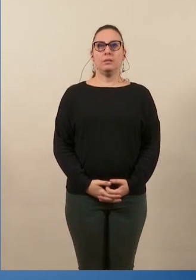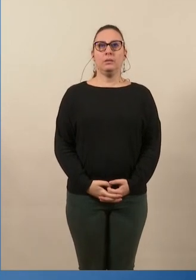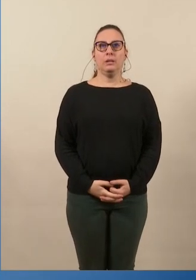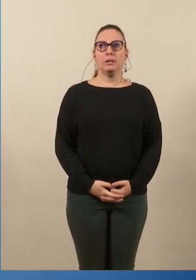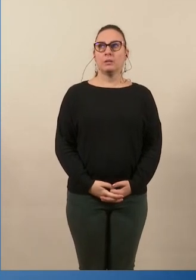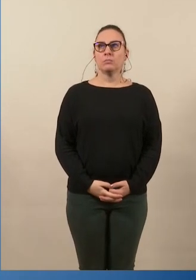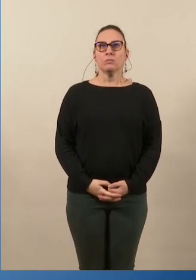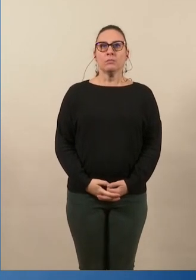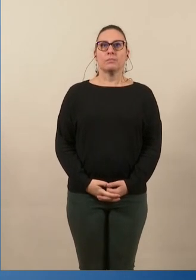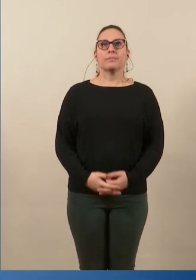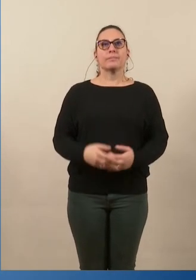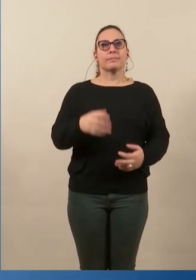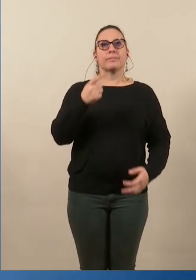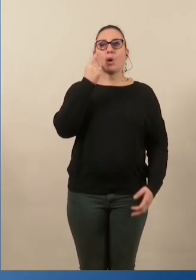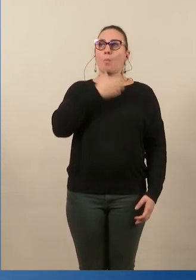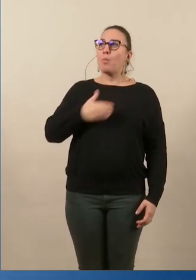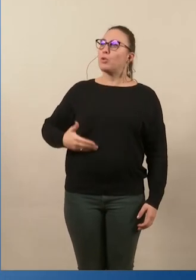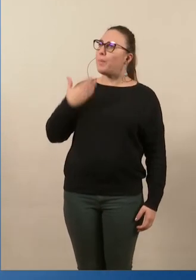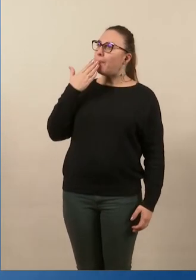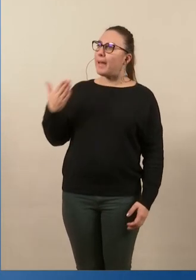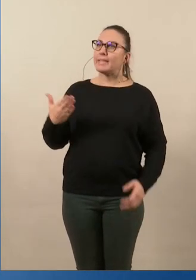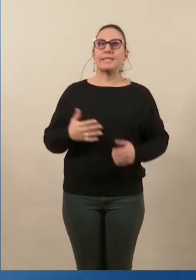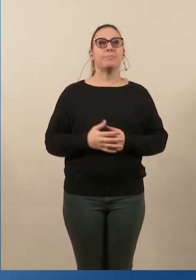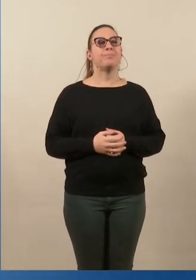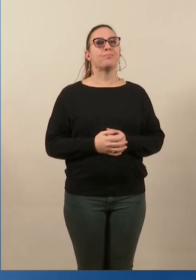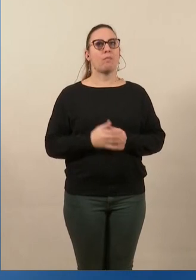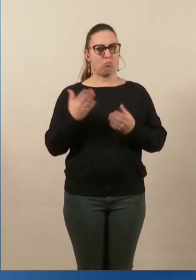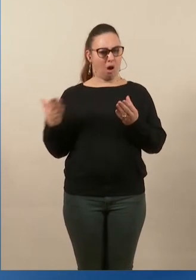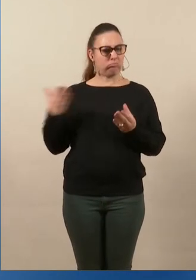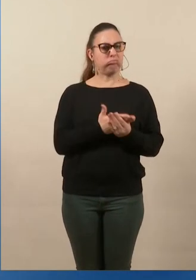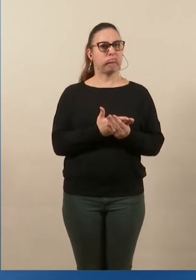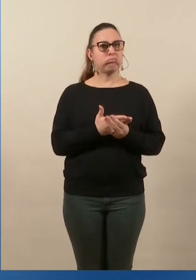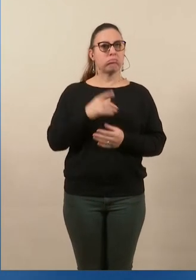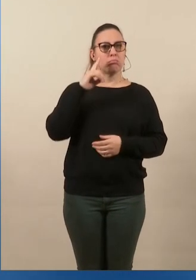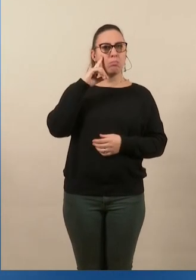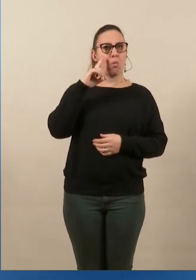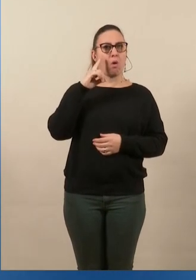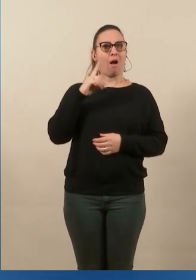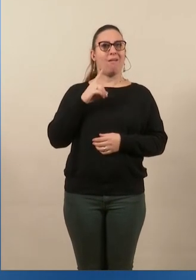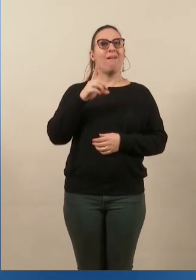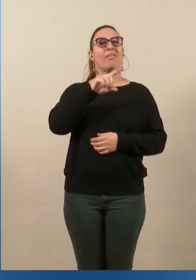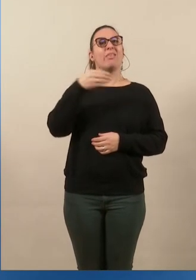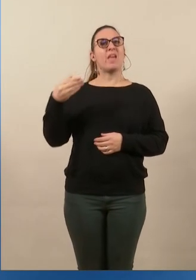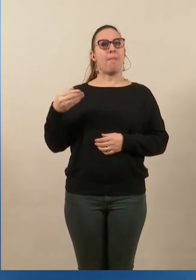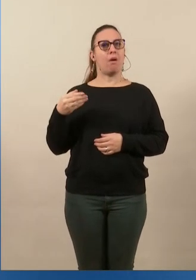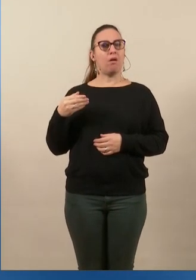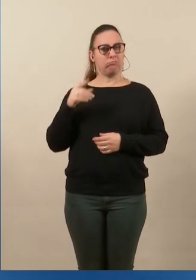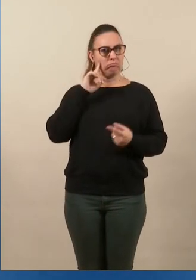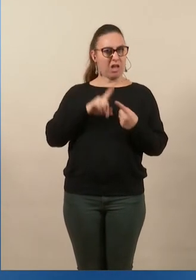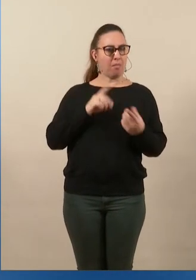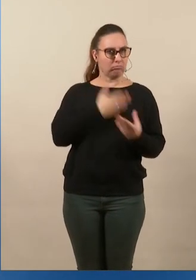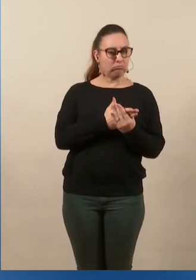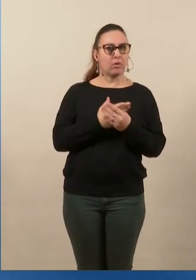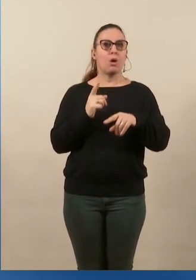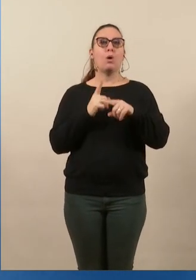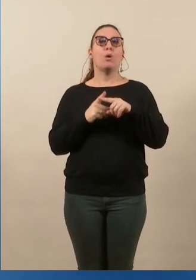merci merci Monsieur le Maire je me permets d'intervenir à la fois à propos de cette décision modificative et à la fois à propos du